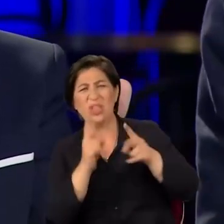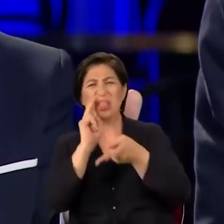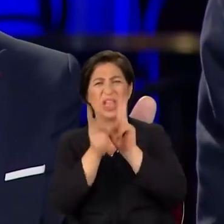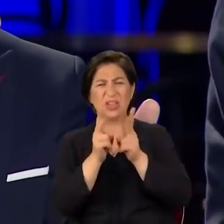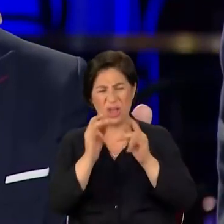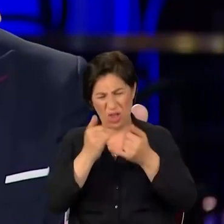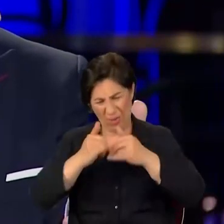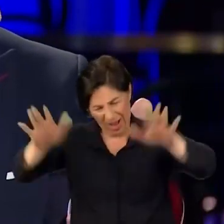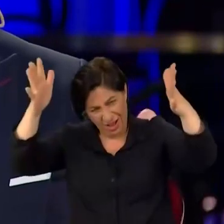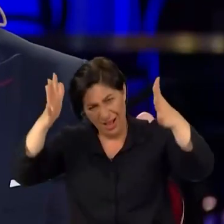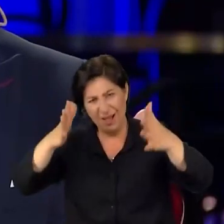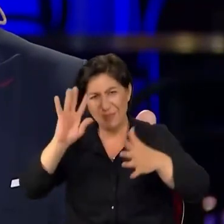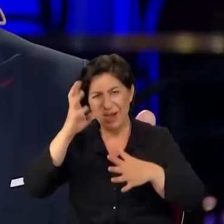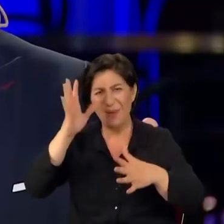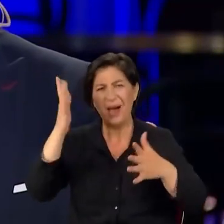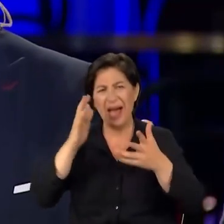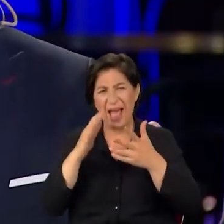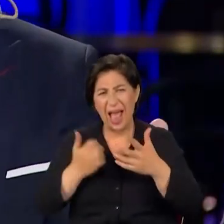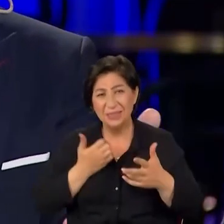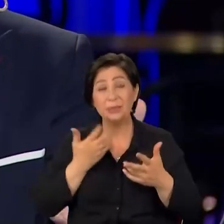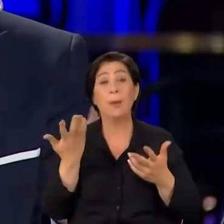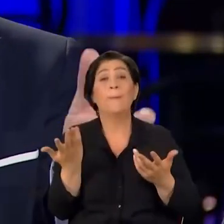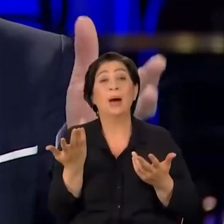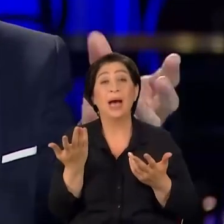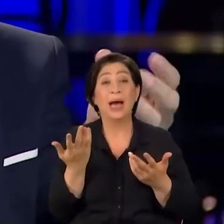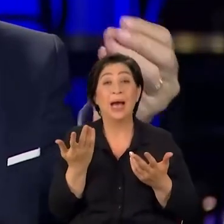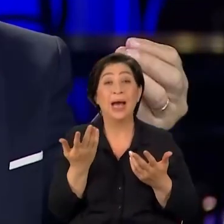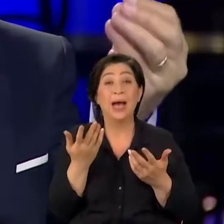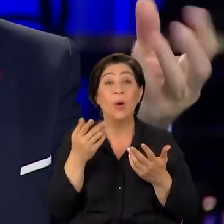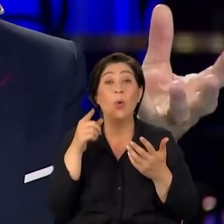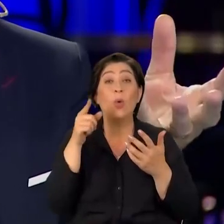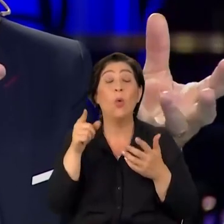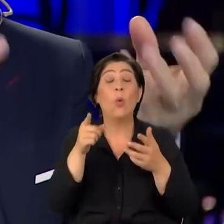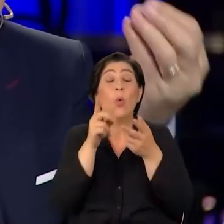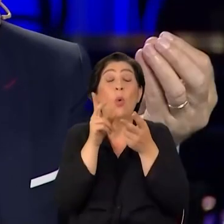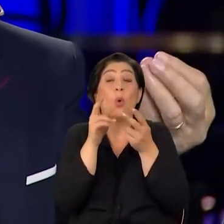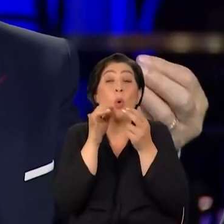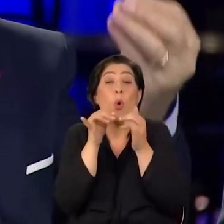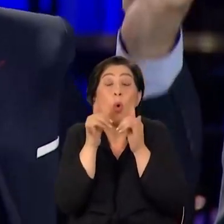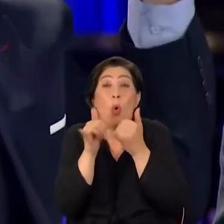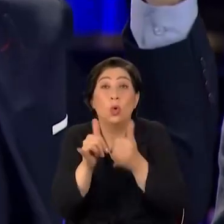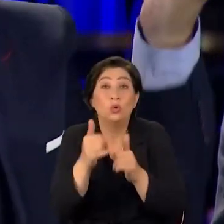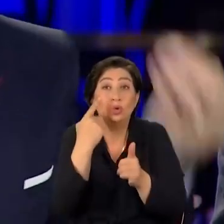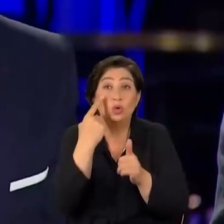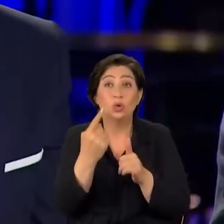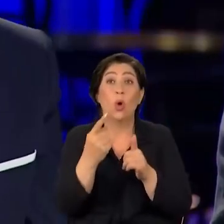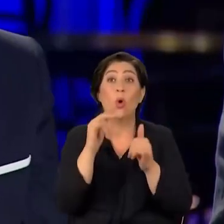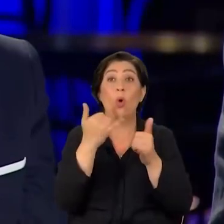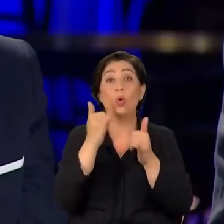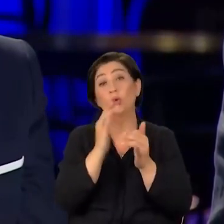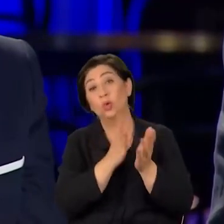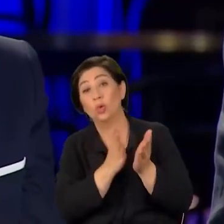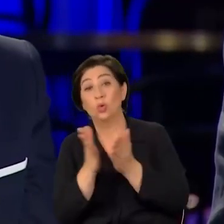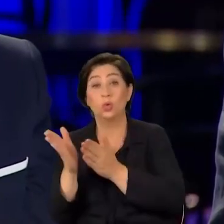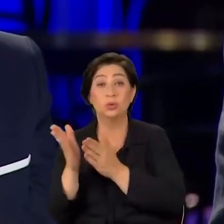tiyatroculuk, oynama tiyatro, oyun yapma bana, artist fakat, falan. Ya şimdi biz aslında oyuncu üzerinden oyunu kötü diyorsun.